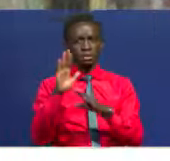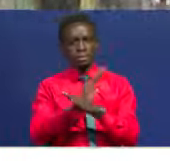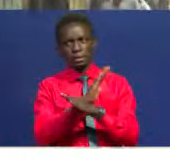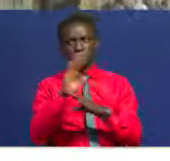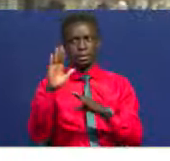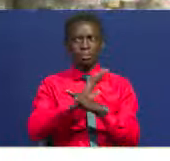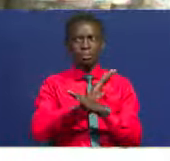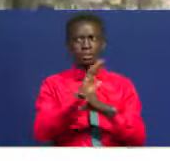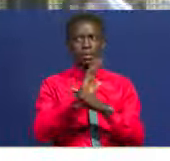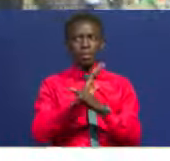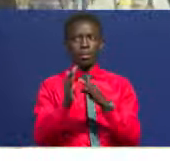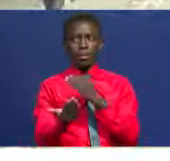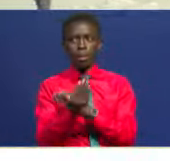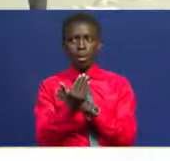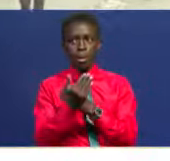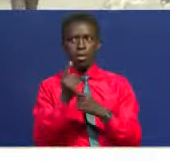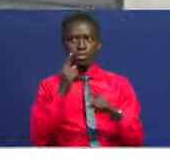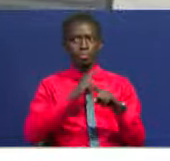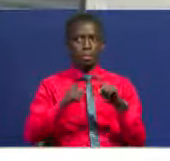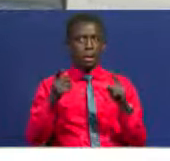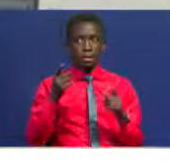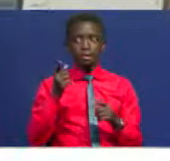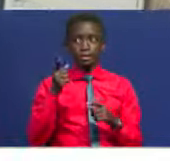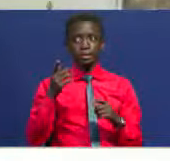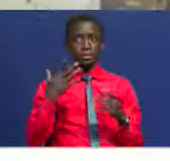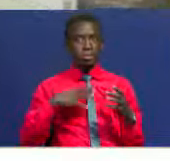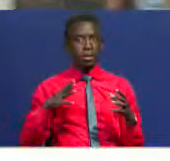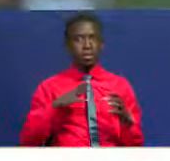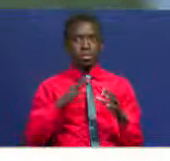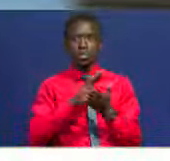na maandamano yaliyotarajiwa kufanyika.